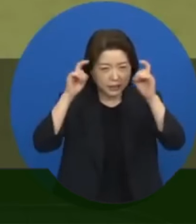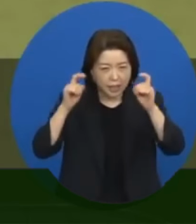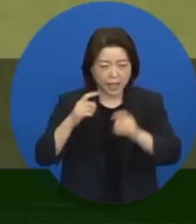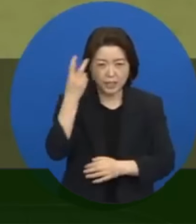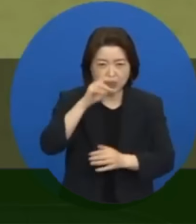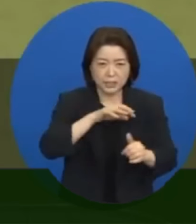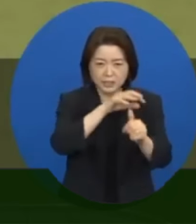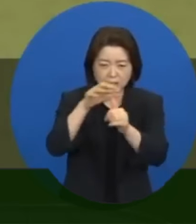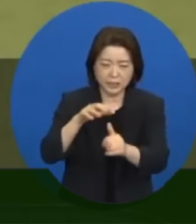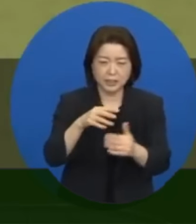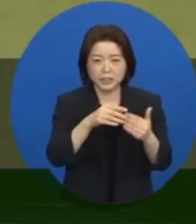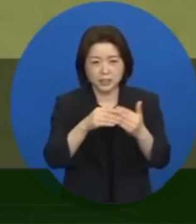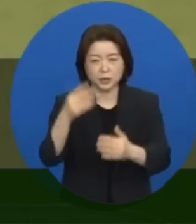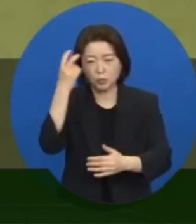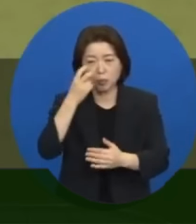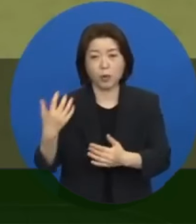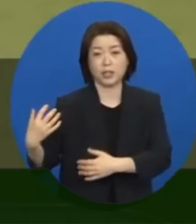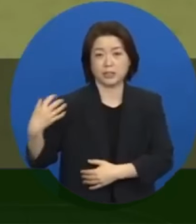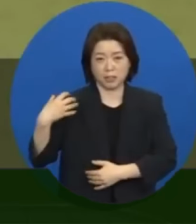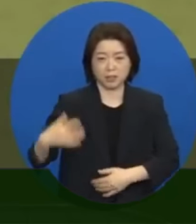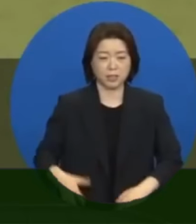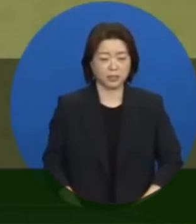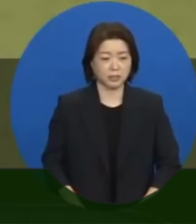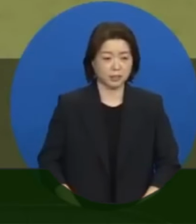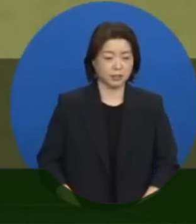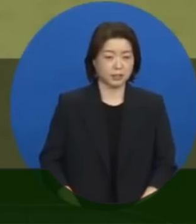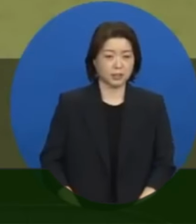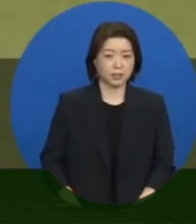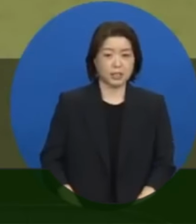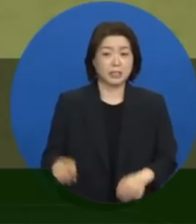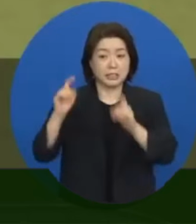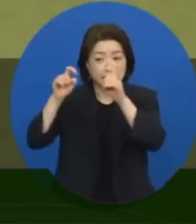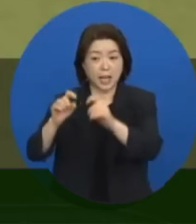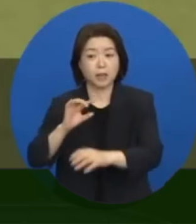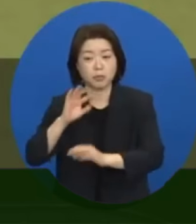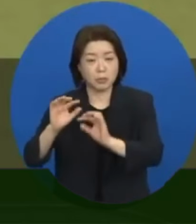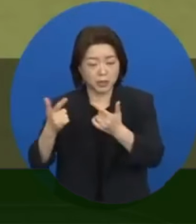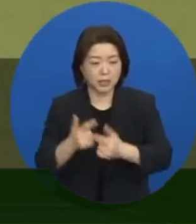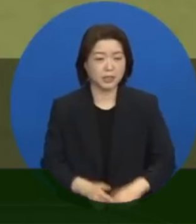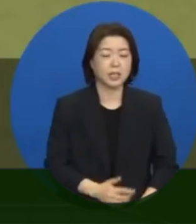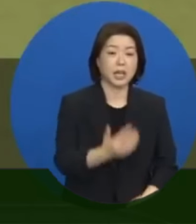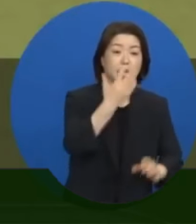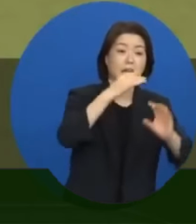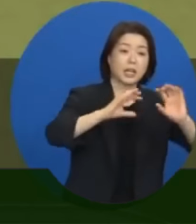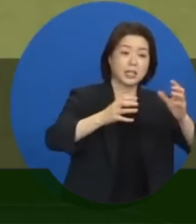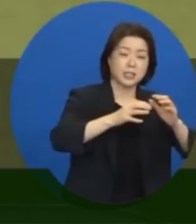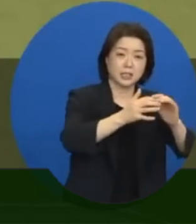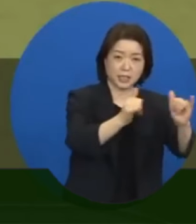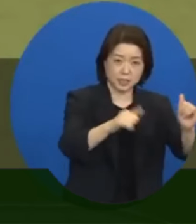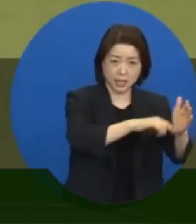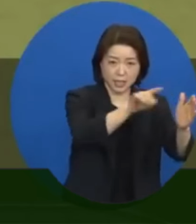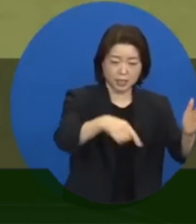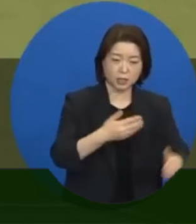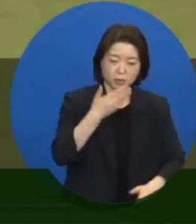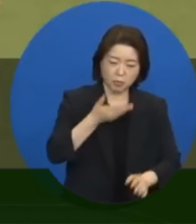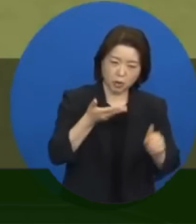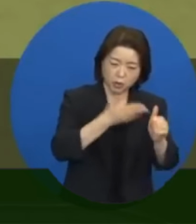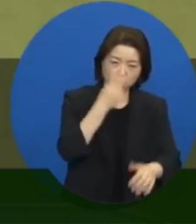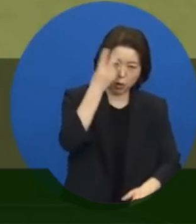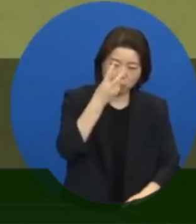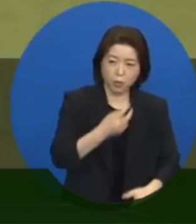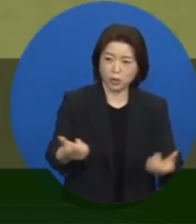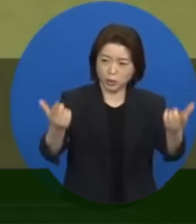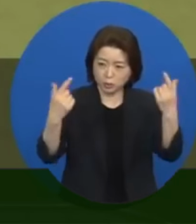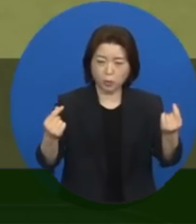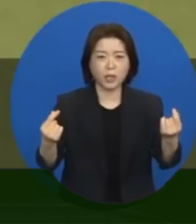그 역할은 대상이 바뀌었죠 이스라엘의 목자 그러니까 백성들을 먹이고 지키고 보호하는 것과